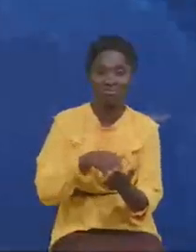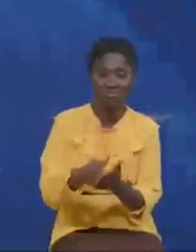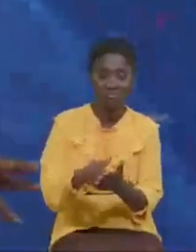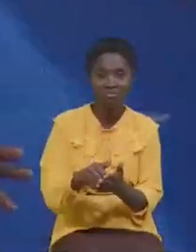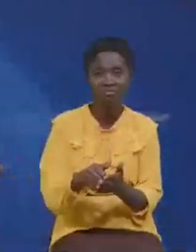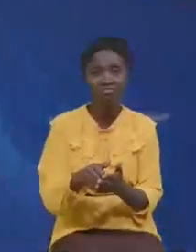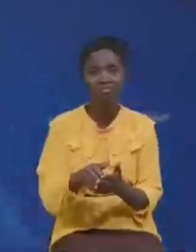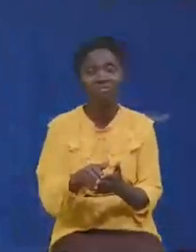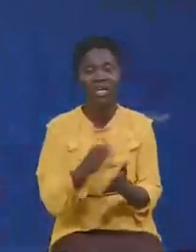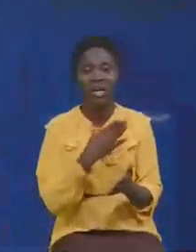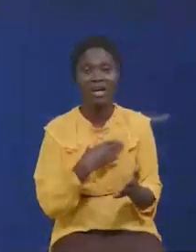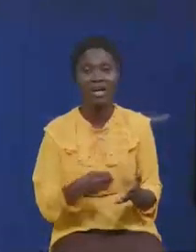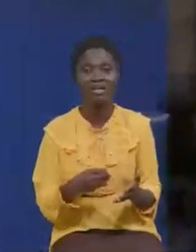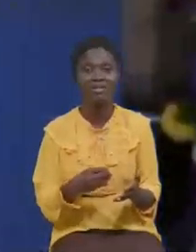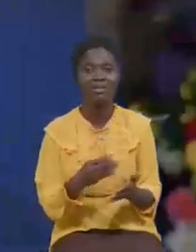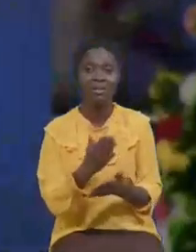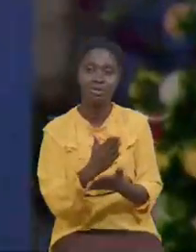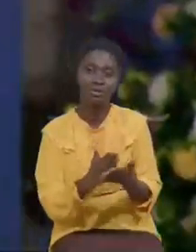impotents, faibles, et